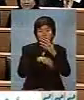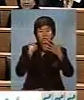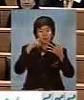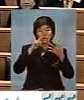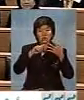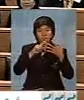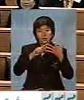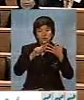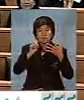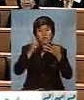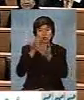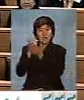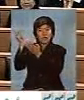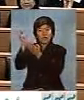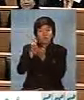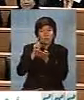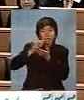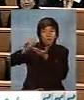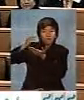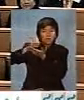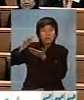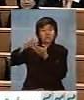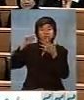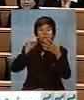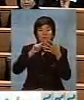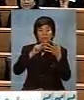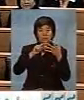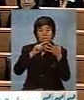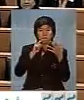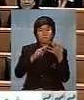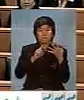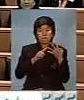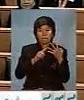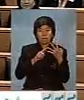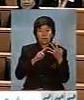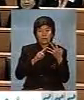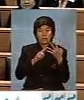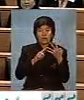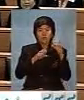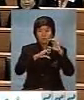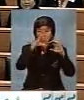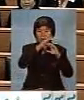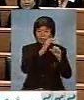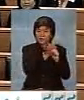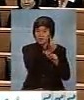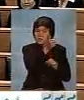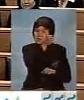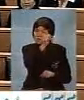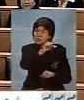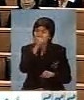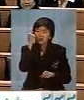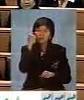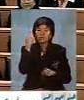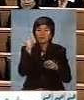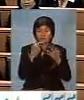การชดใช้เงินคืนและหนี้สาธารณะเป็นห่วงเรื่องความคุ้มค่าของการลงทุนเป็นห่วงเรื่